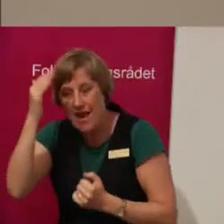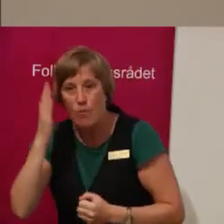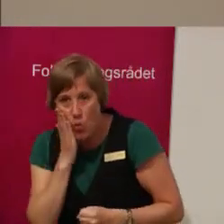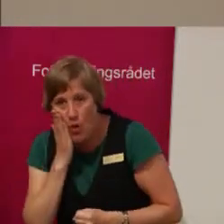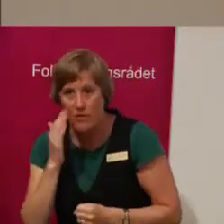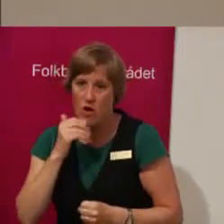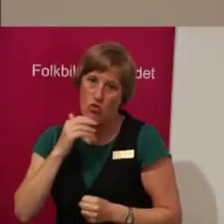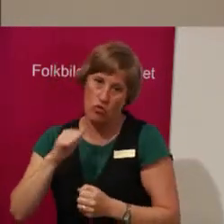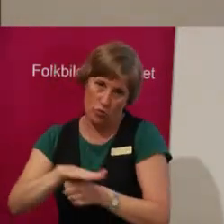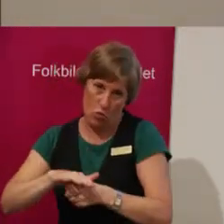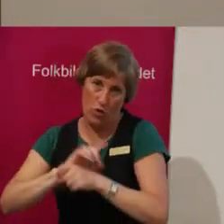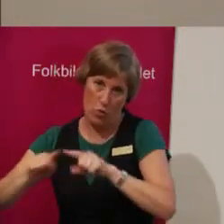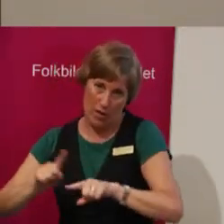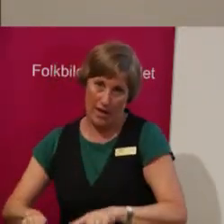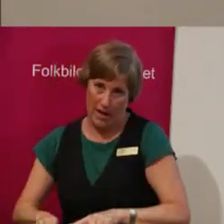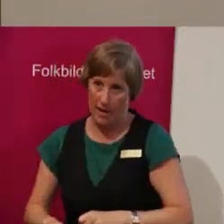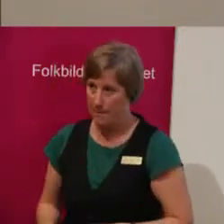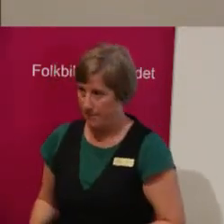vidare.